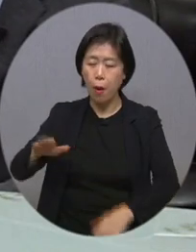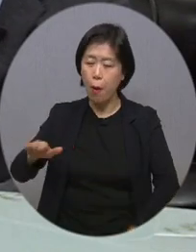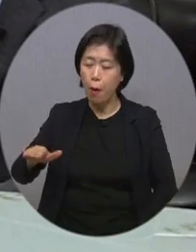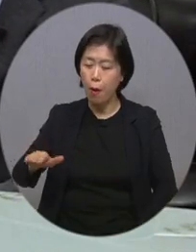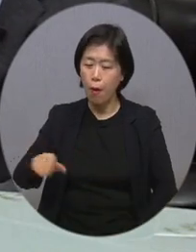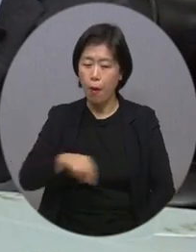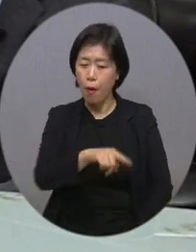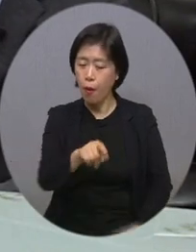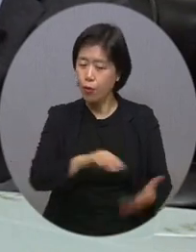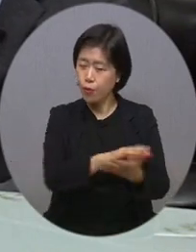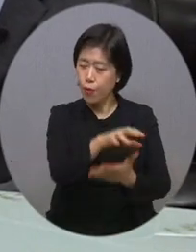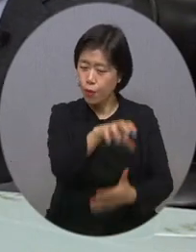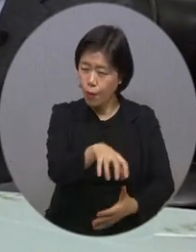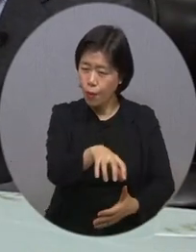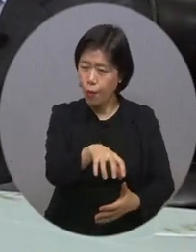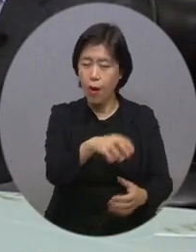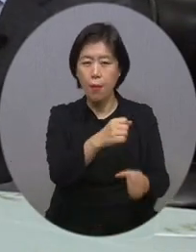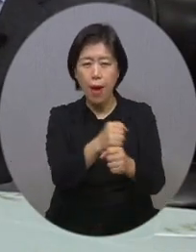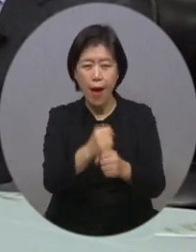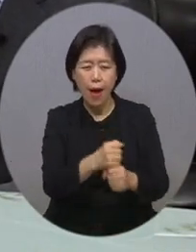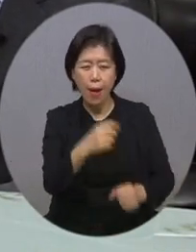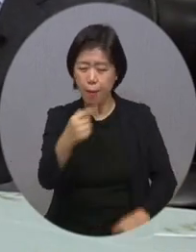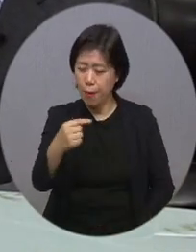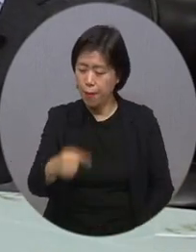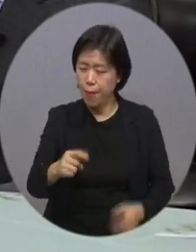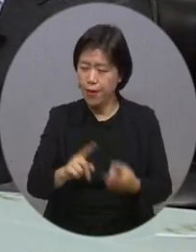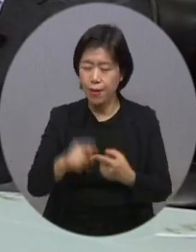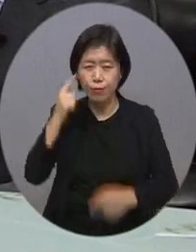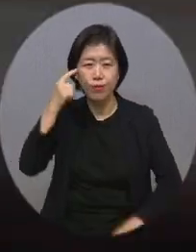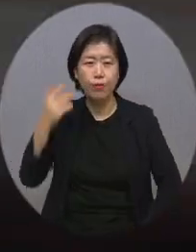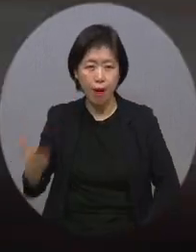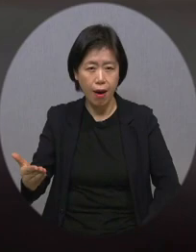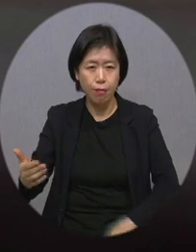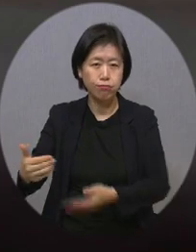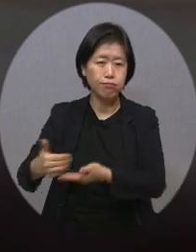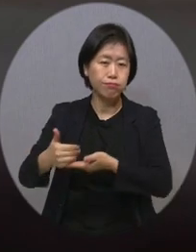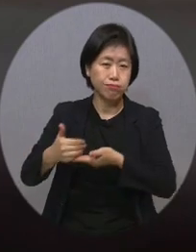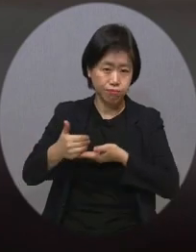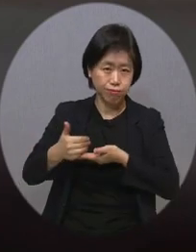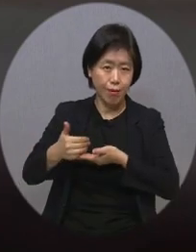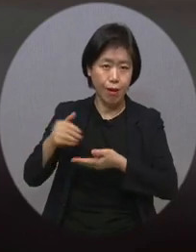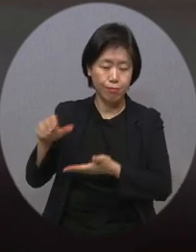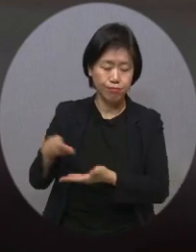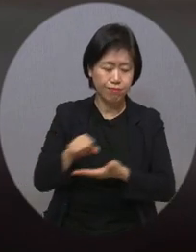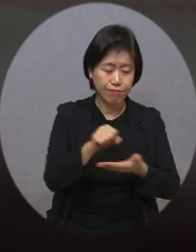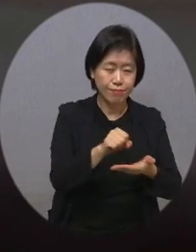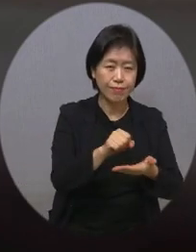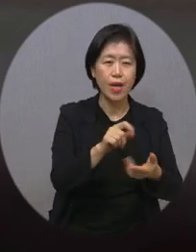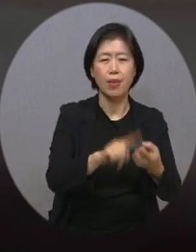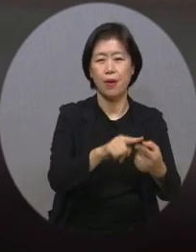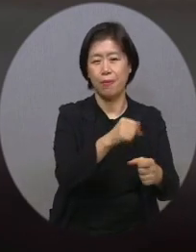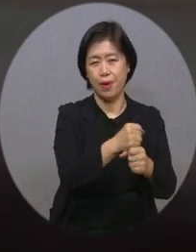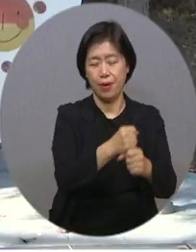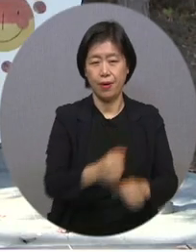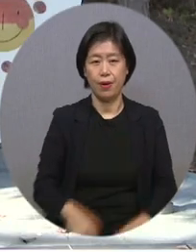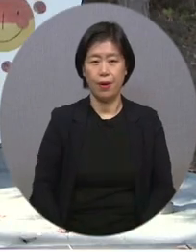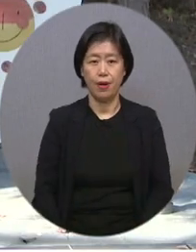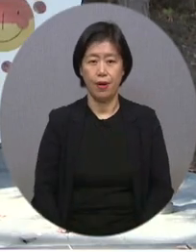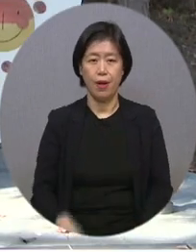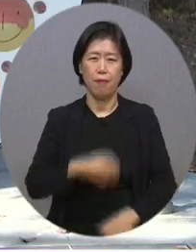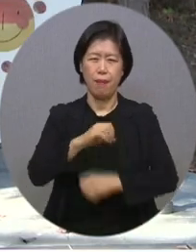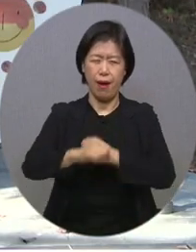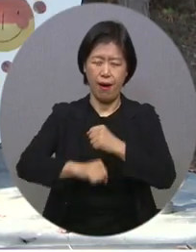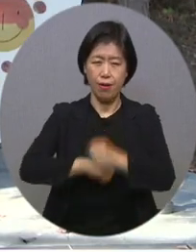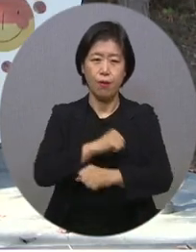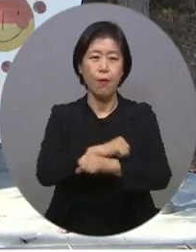했으면 쓰겠다는 의견을 받아요. 그래서 그걸 바꿔나가고 있거든요. 지금 그리고 마음껏 광장이라고 그래가지고